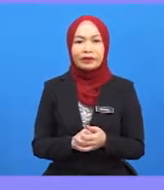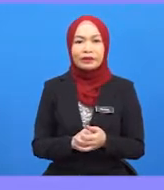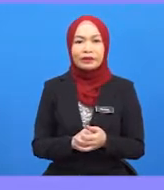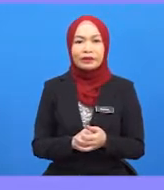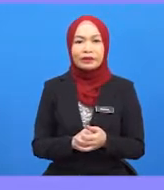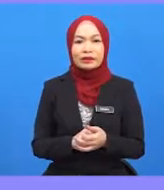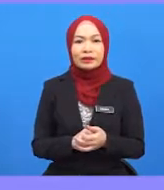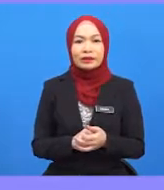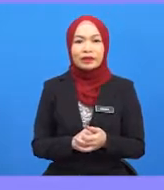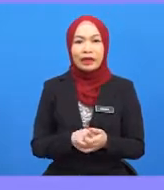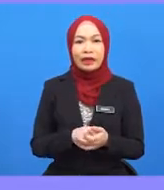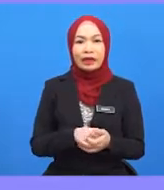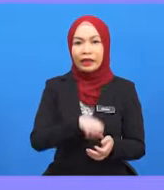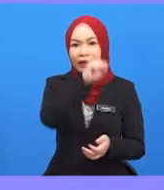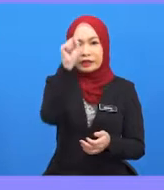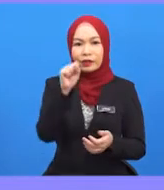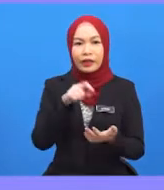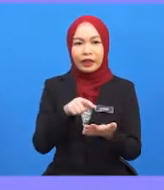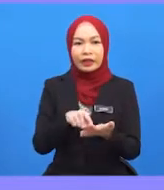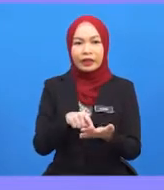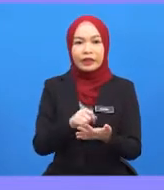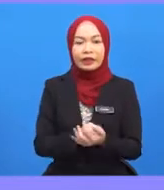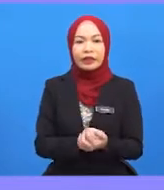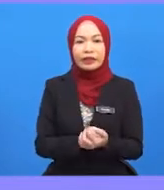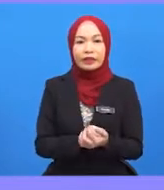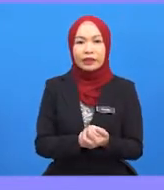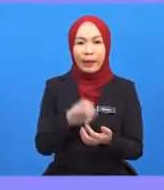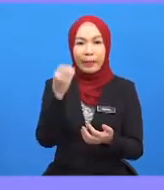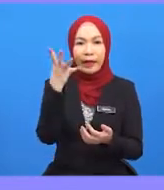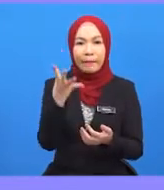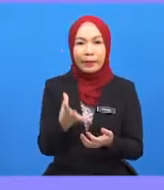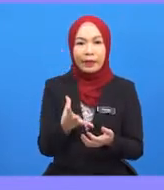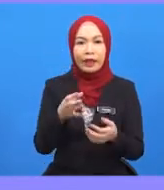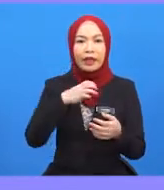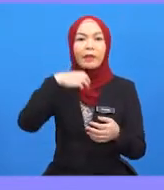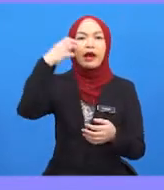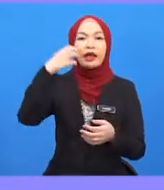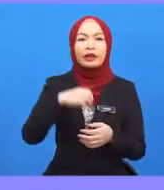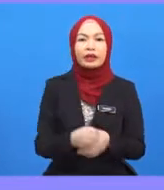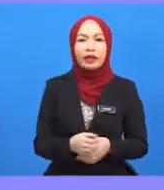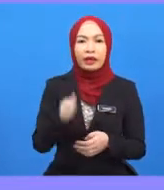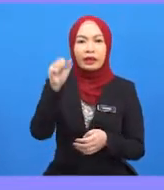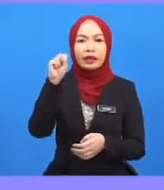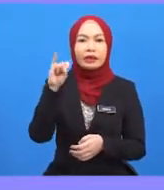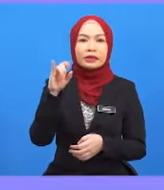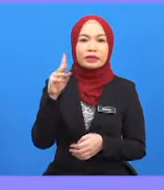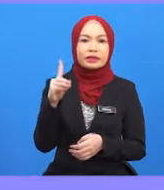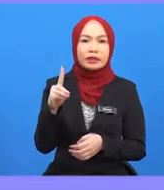untuk menetralkan 25 cm padu natrium hidroksida yang